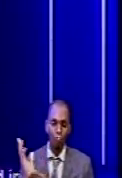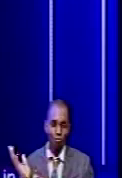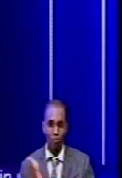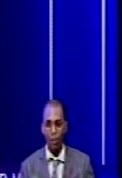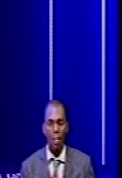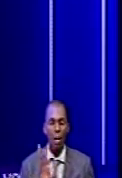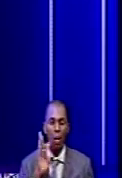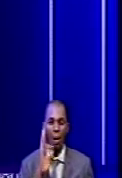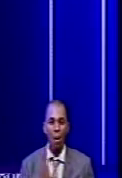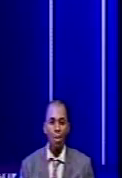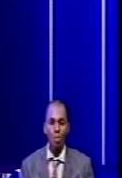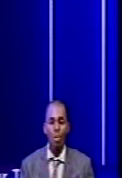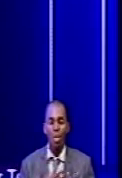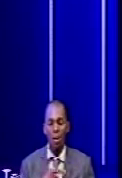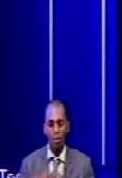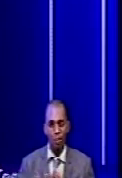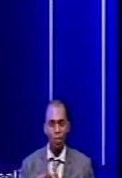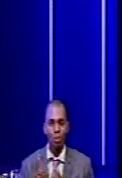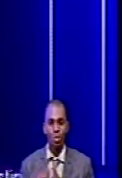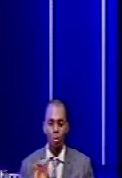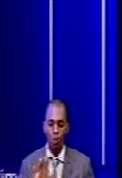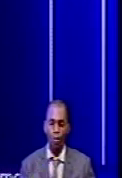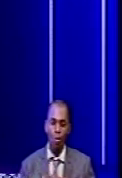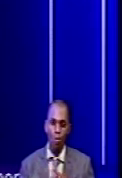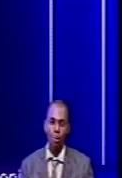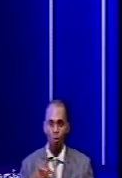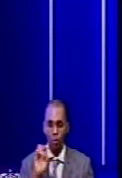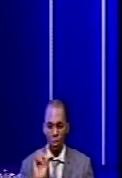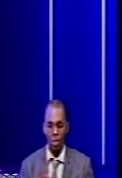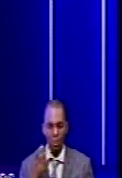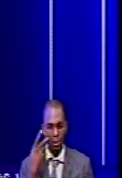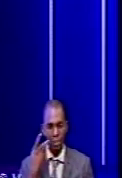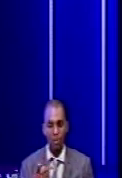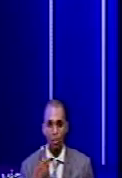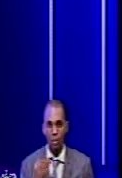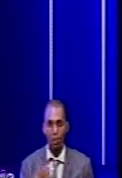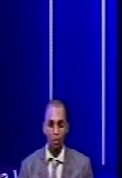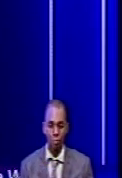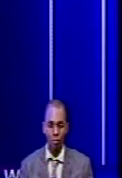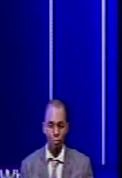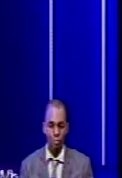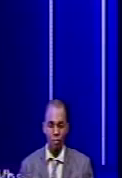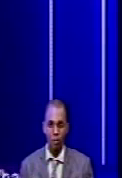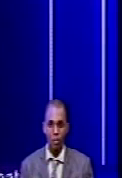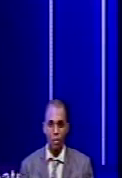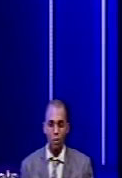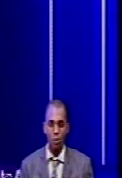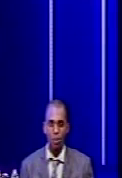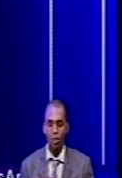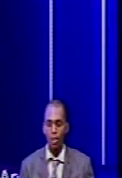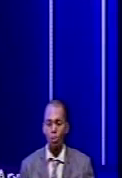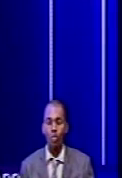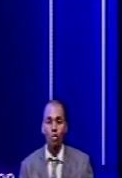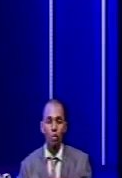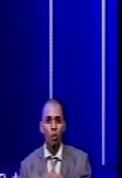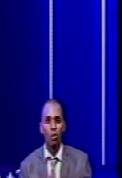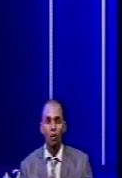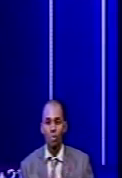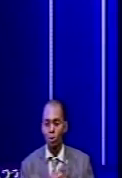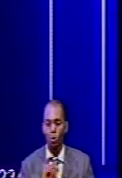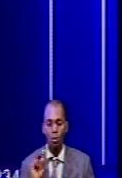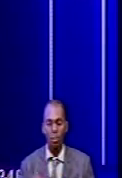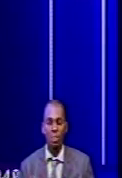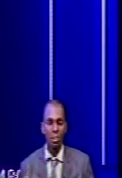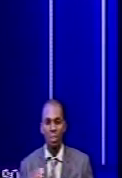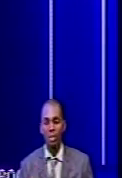there. See her there. Just as she spoke. Donc j'ai pris moto pour y aller, j'ai fait